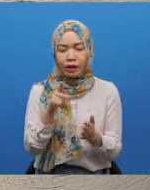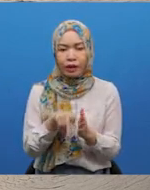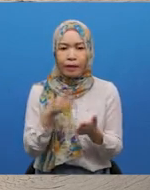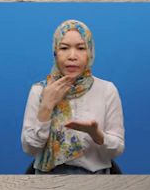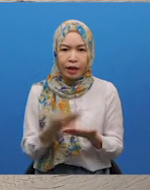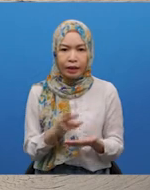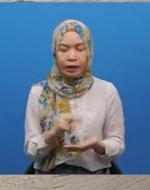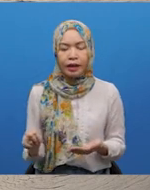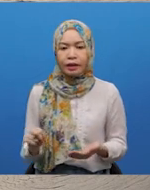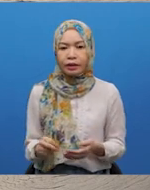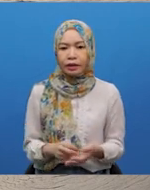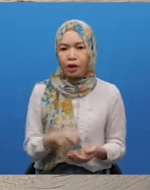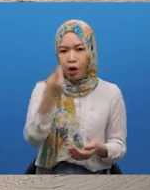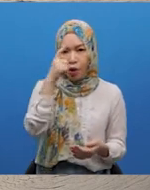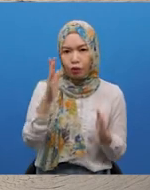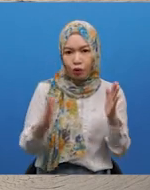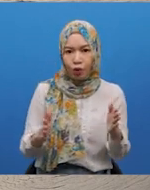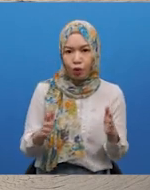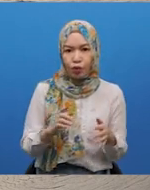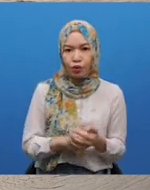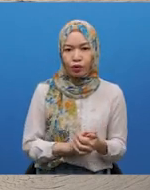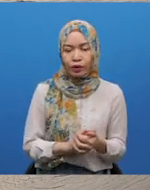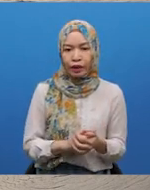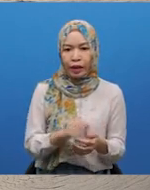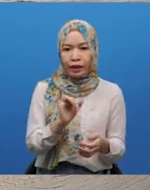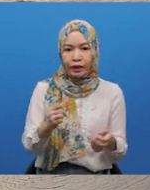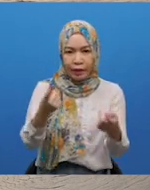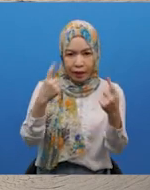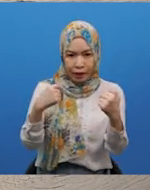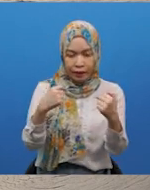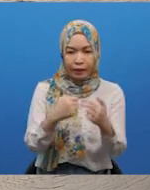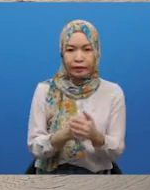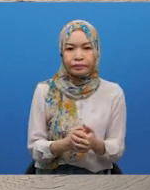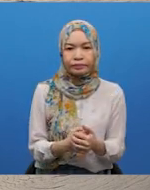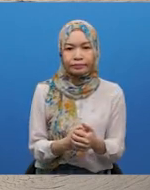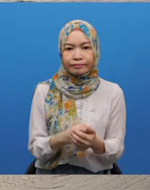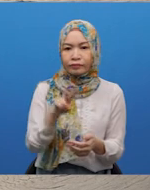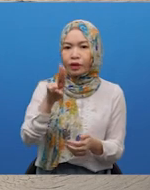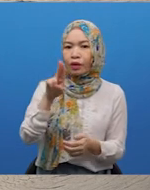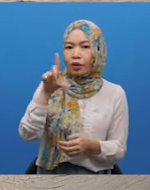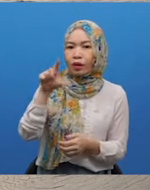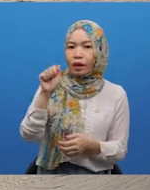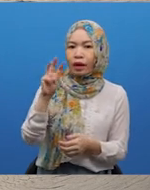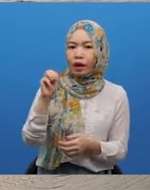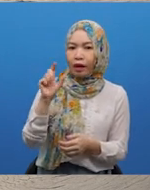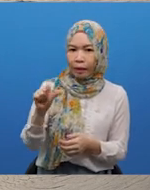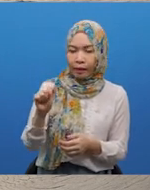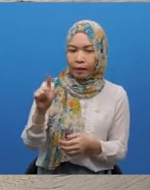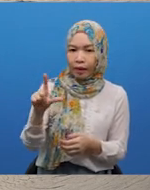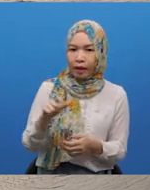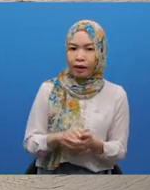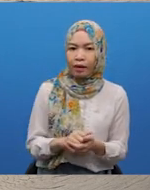negaranya. Oleh itu, tidak mustahillah negaranya menjadi destinasi pilihan untuk